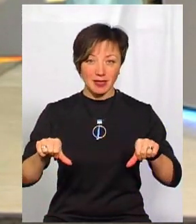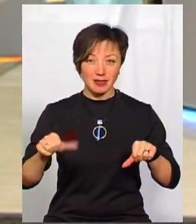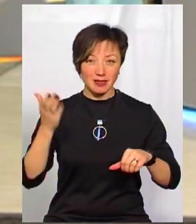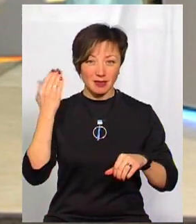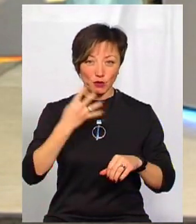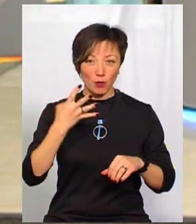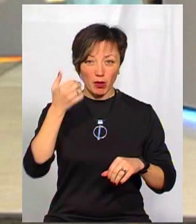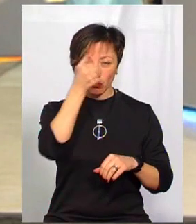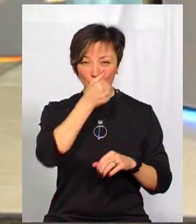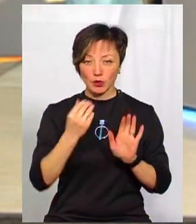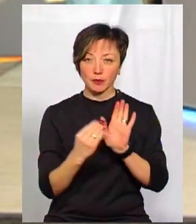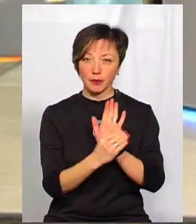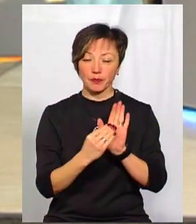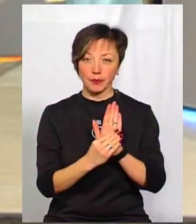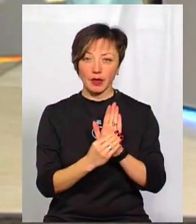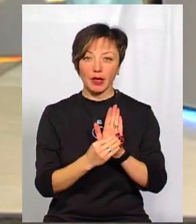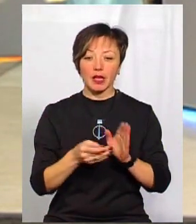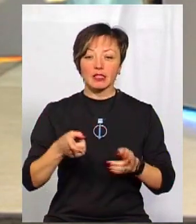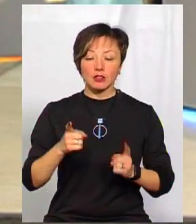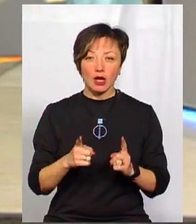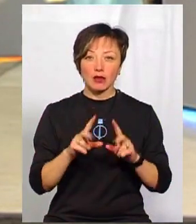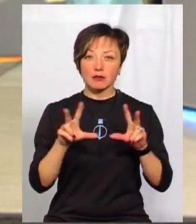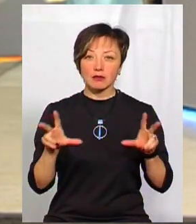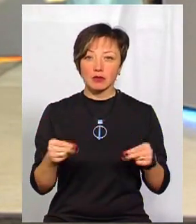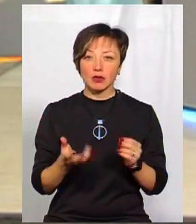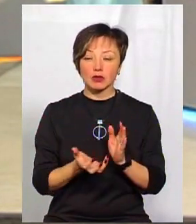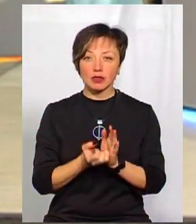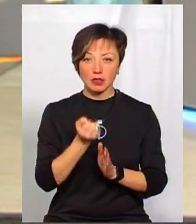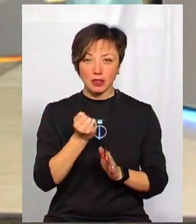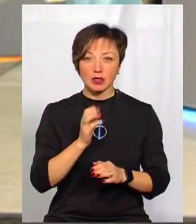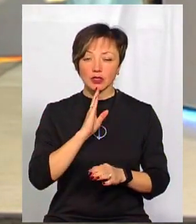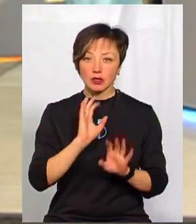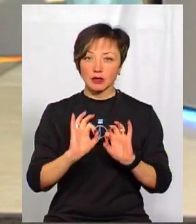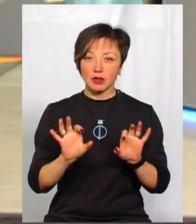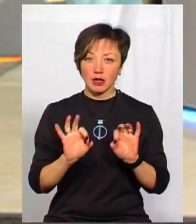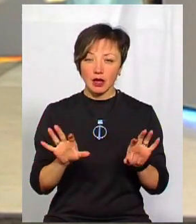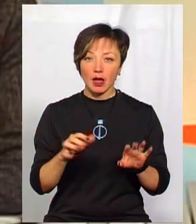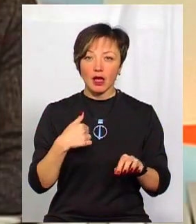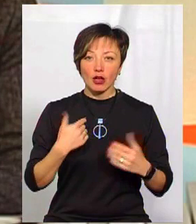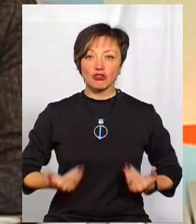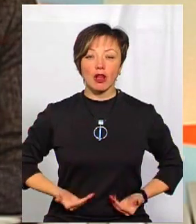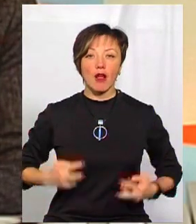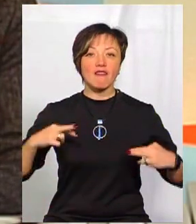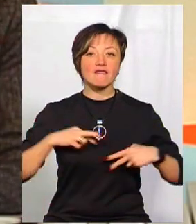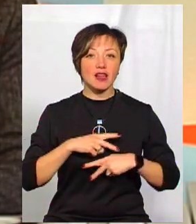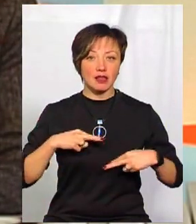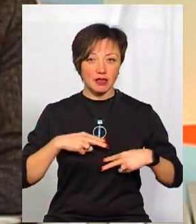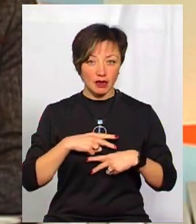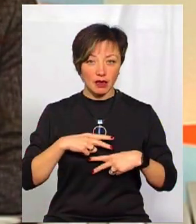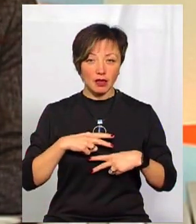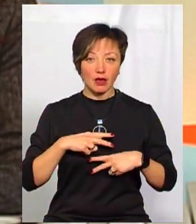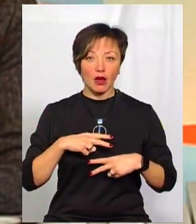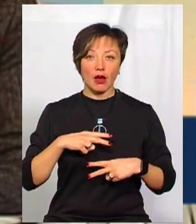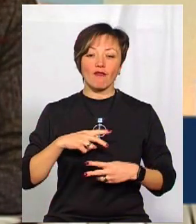є, от пишуть, як случайно уцілівша Екатерина Хімчук сообщила: «Я жила в Венгрії в городі Нововорот